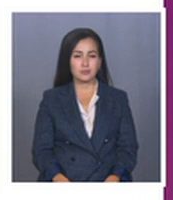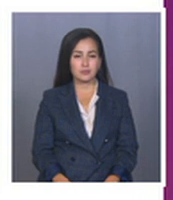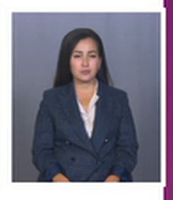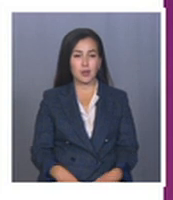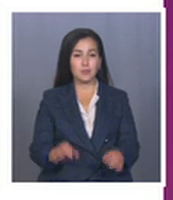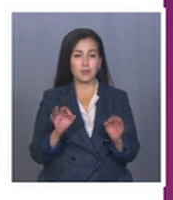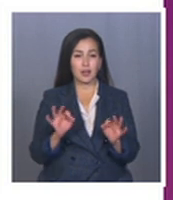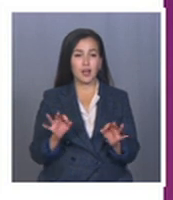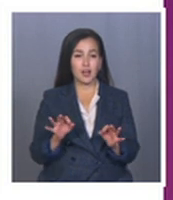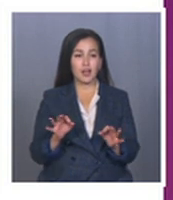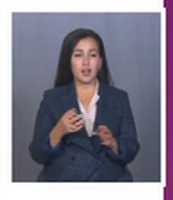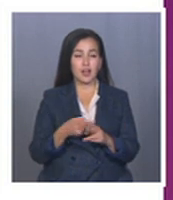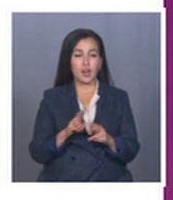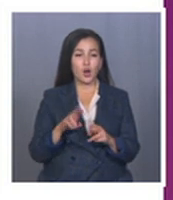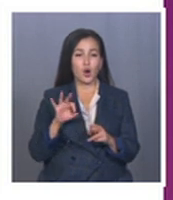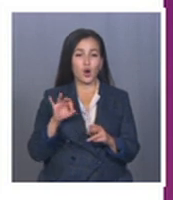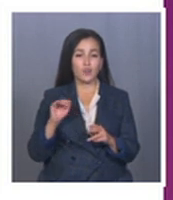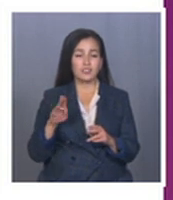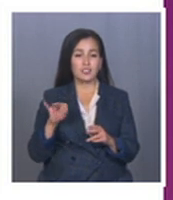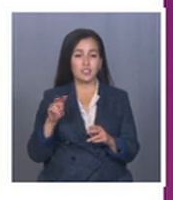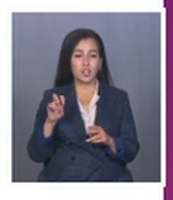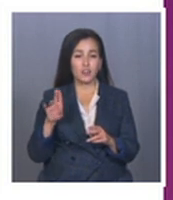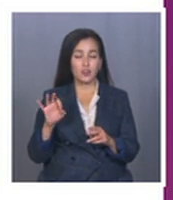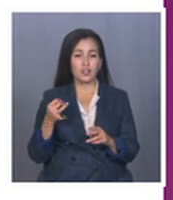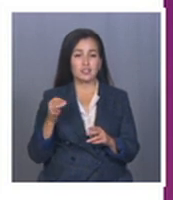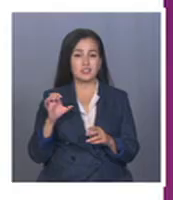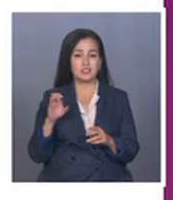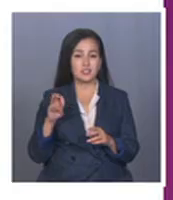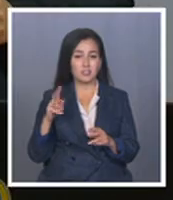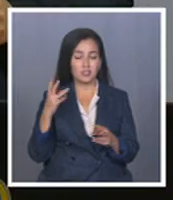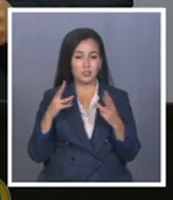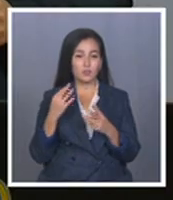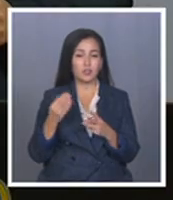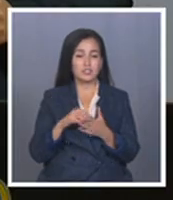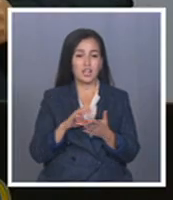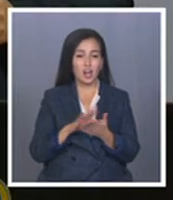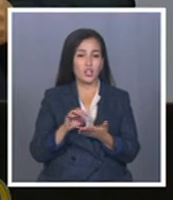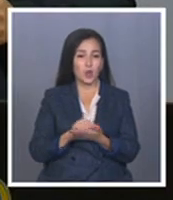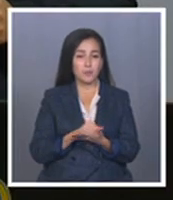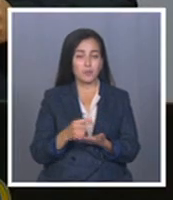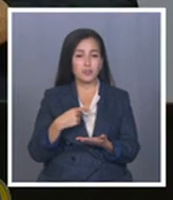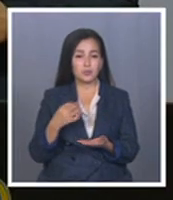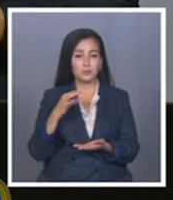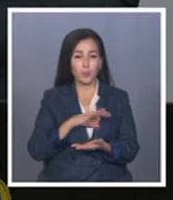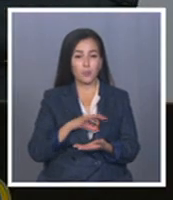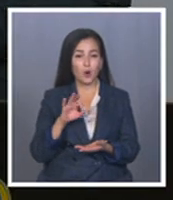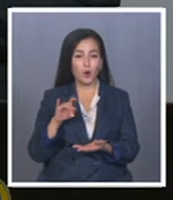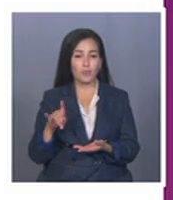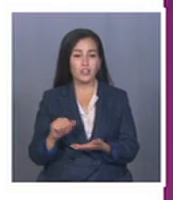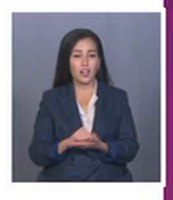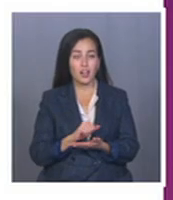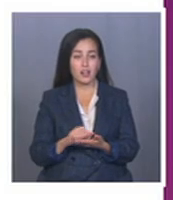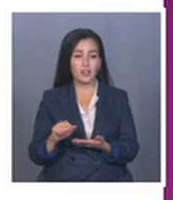Правильно, к официально-деловому стилю. Составляя документ, мы с вами используем официально-деловой